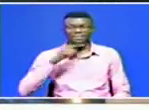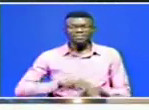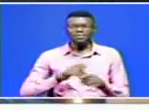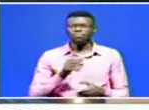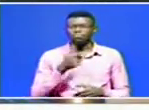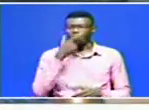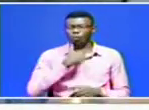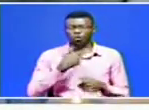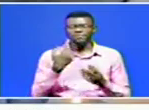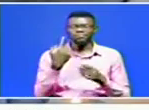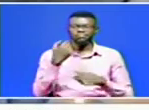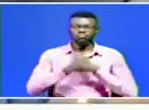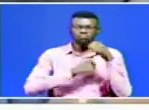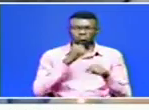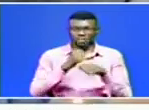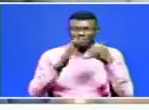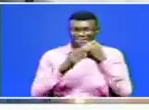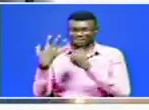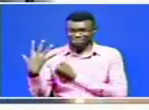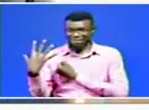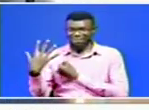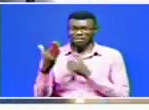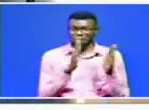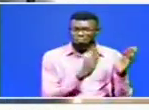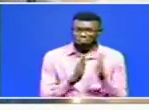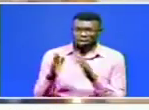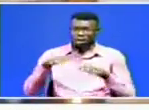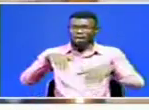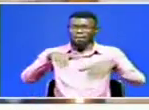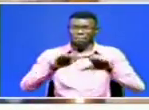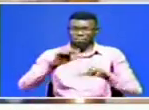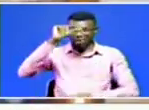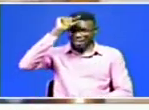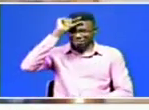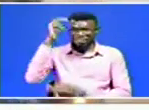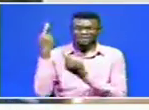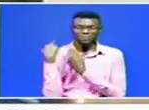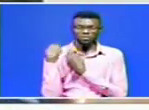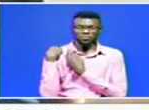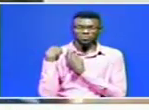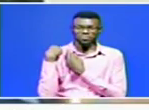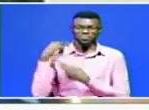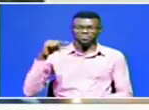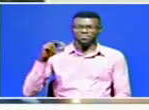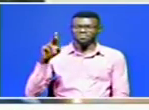miaka 95 na mipango ya mazishi imo mikononi mwa serikali. Grace Kuria,